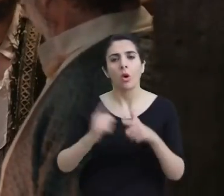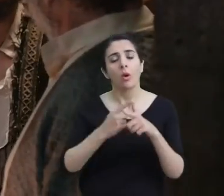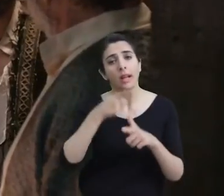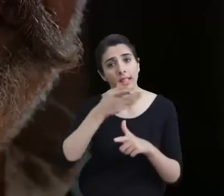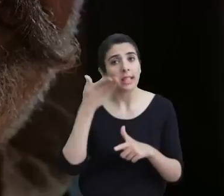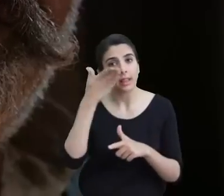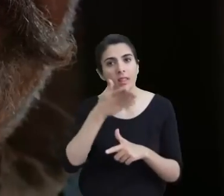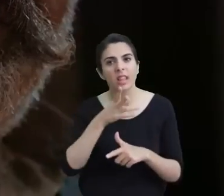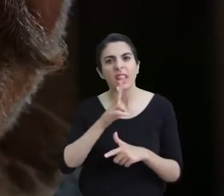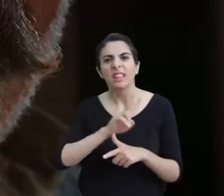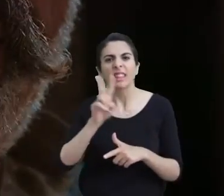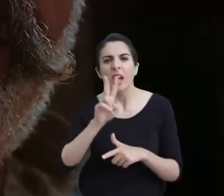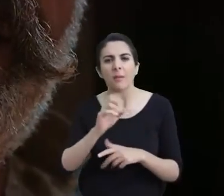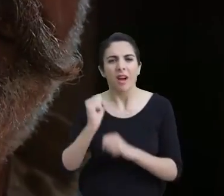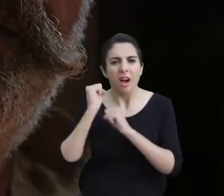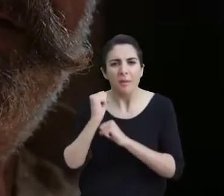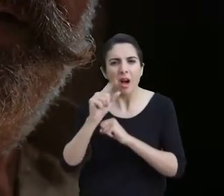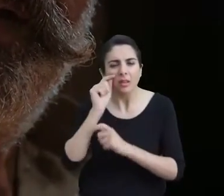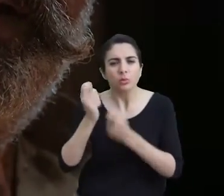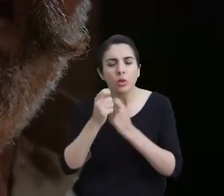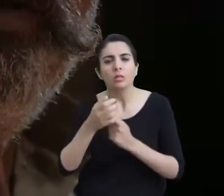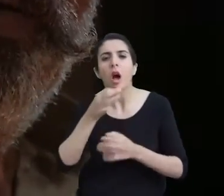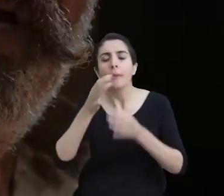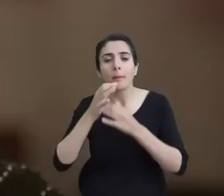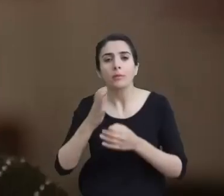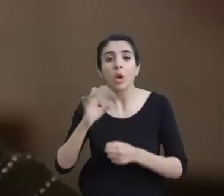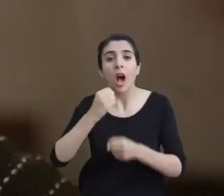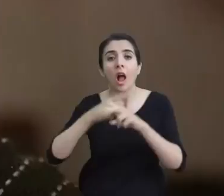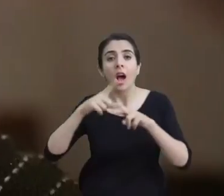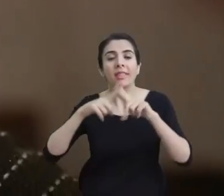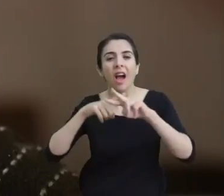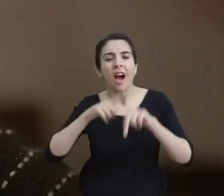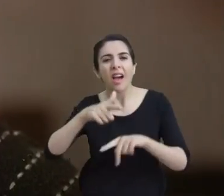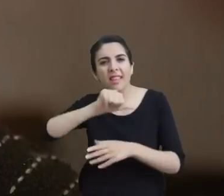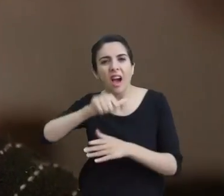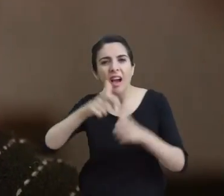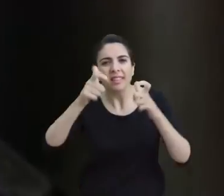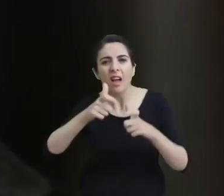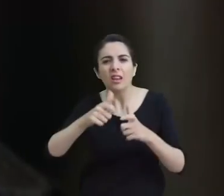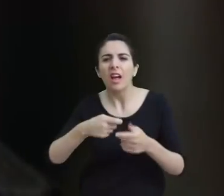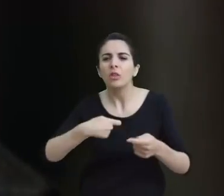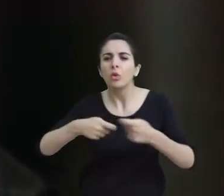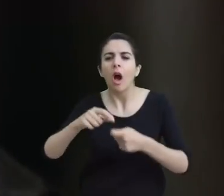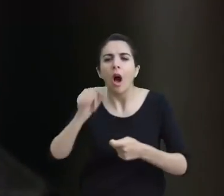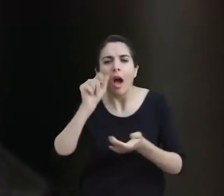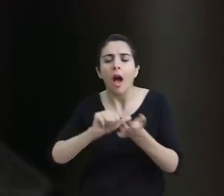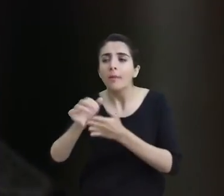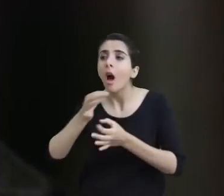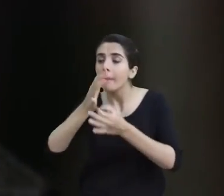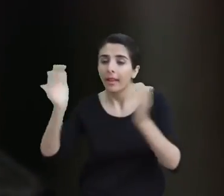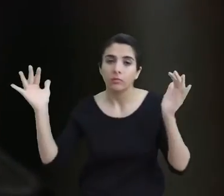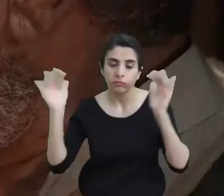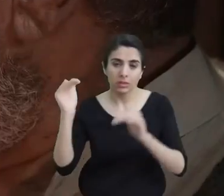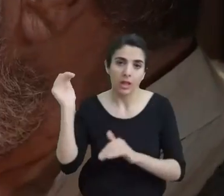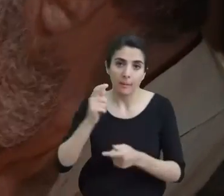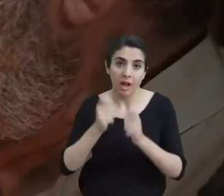Pansiyona git. 20 sırık hamal al. Daha sonra Galata yağ kapanındaki tüm yağ tüccarını bizim kahveye